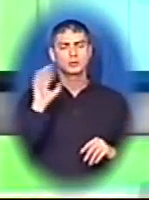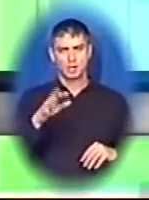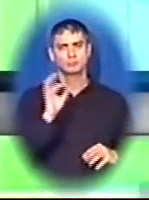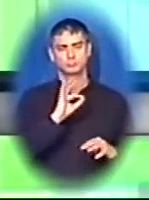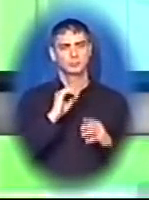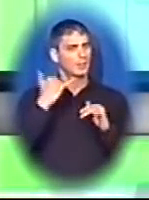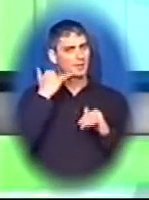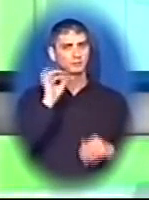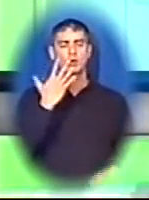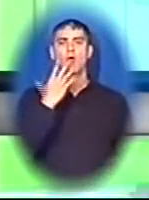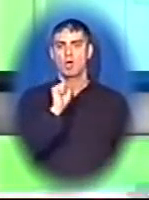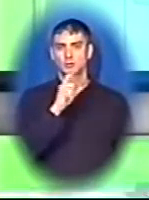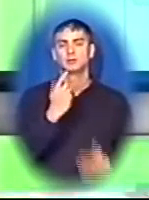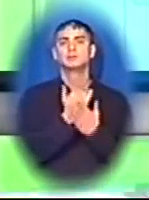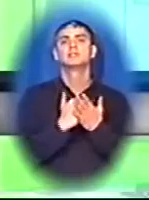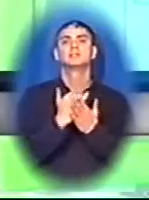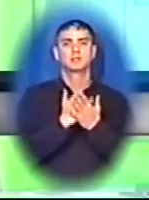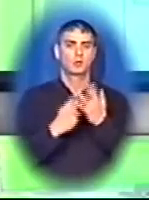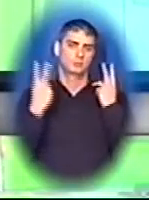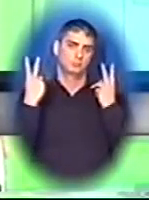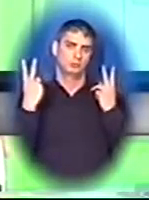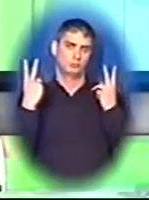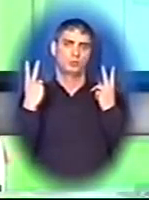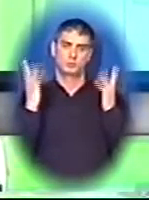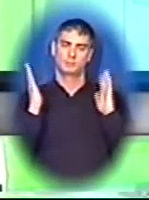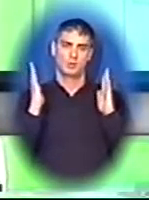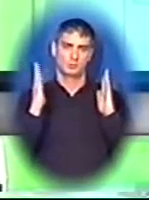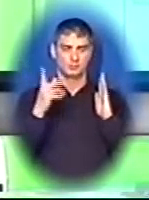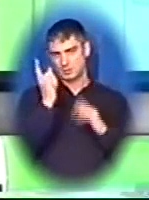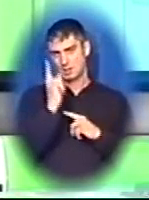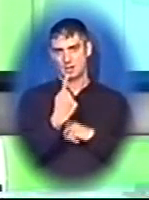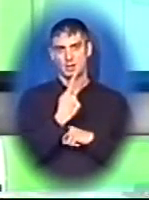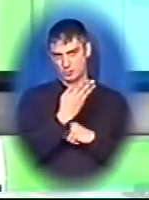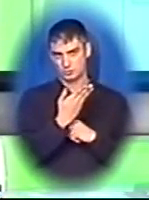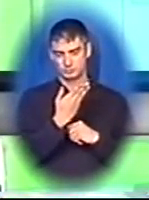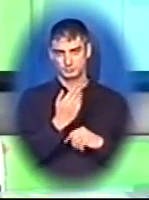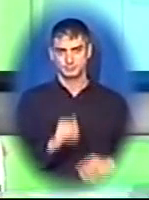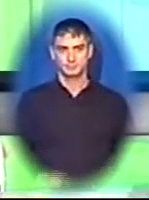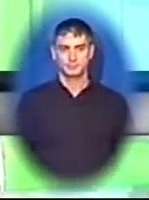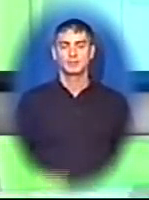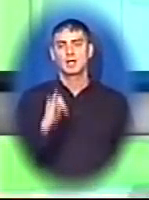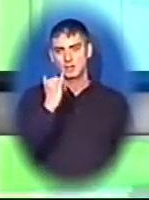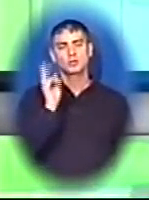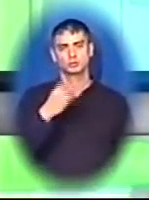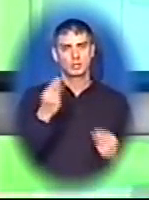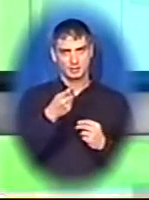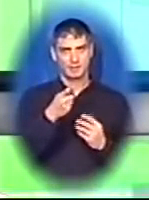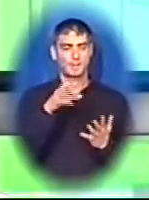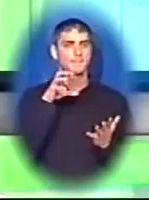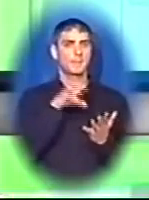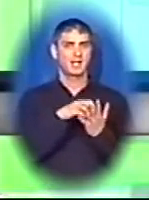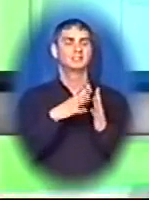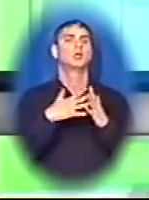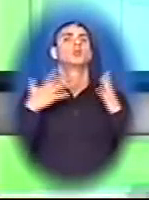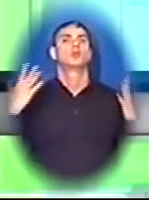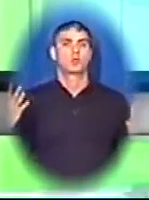קו של הוט. החיסכון הוא חיסכון משמעותי לצרכן, אמנם יש את הדבר הזה במרכזיות